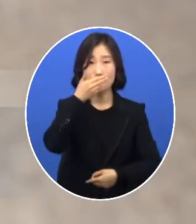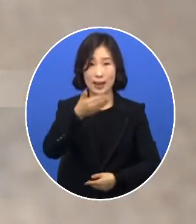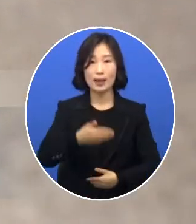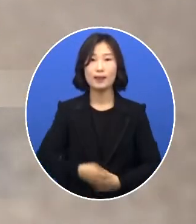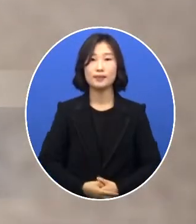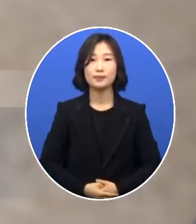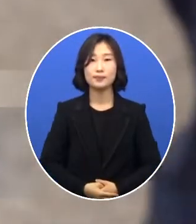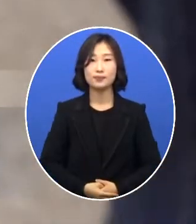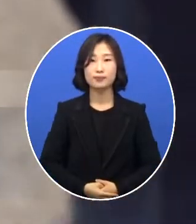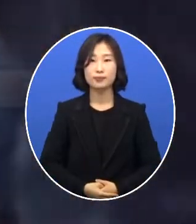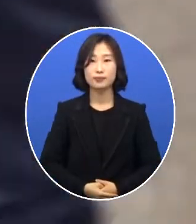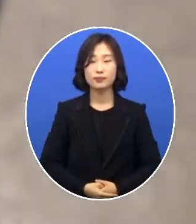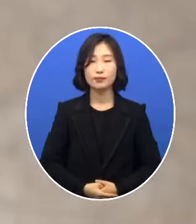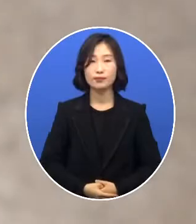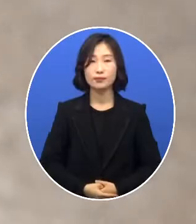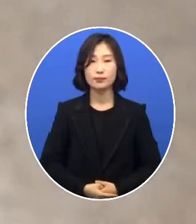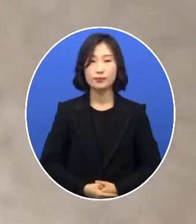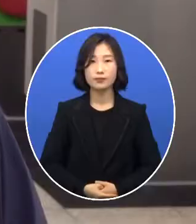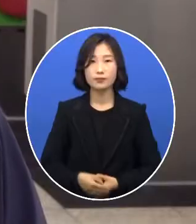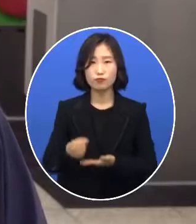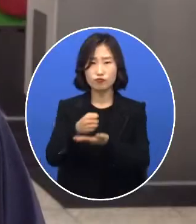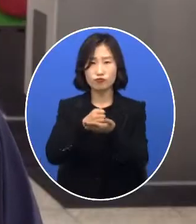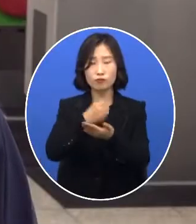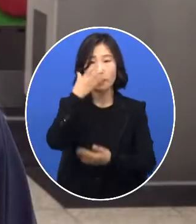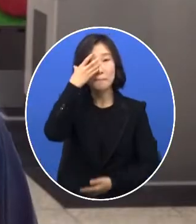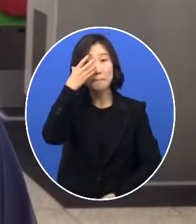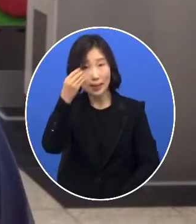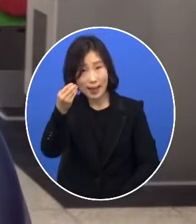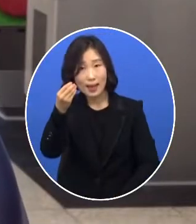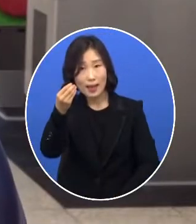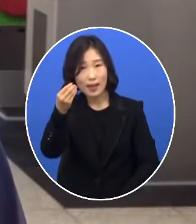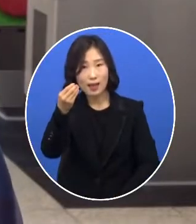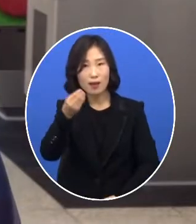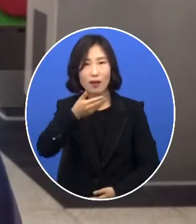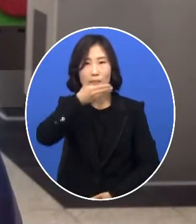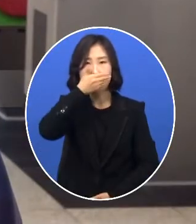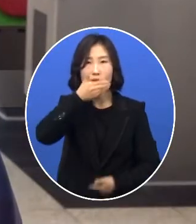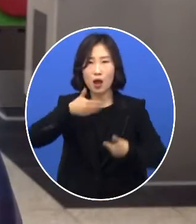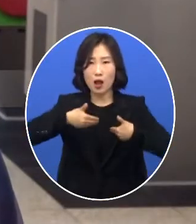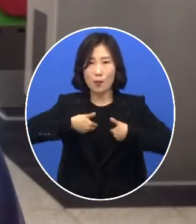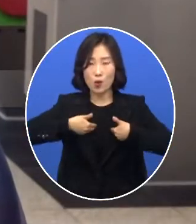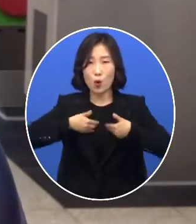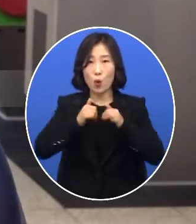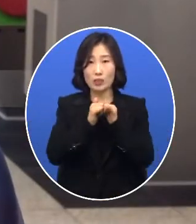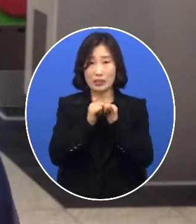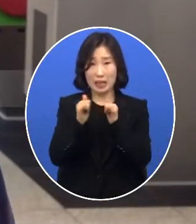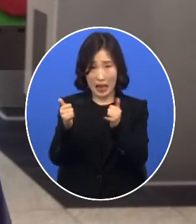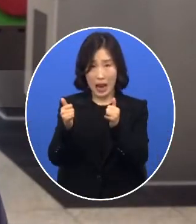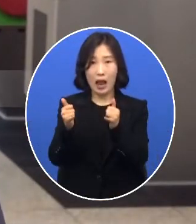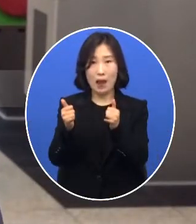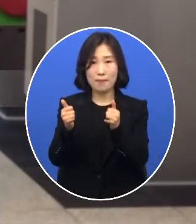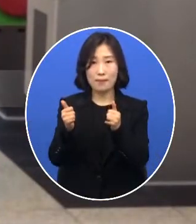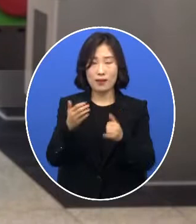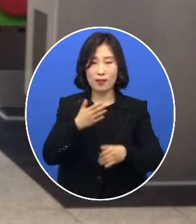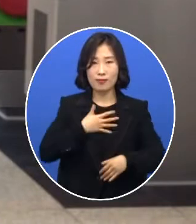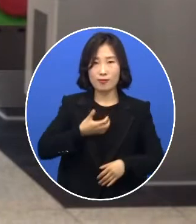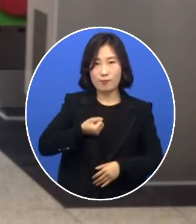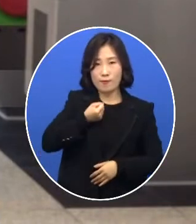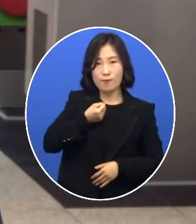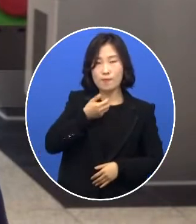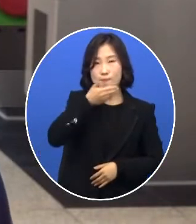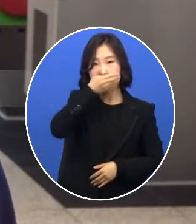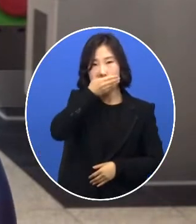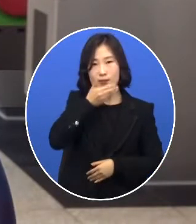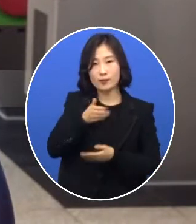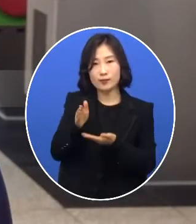방식으로 참여할 수 있습니다. 우연히 지나가다 봤는데 마스크를 필요하신 분한테 제가 가지고 있는